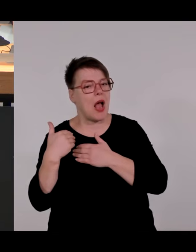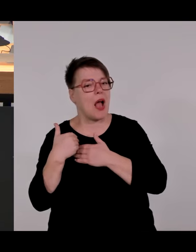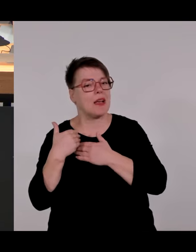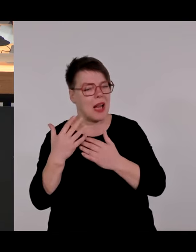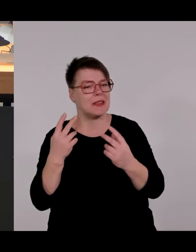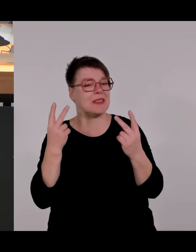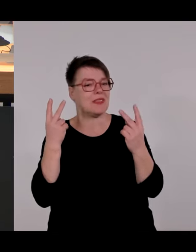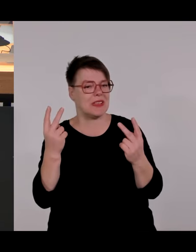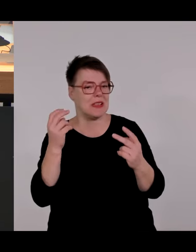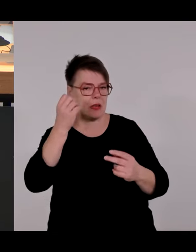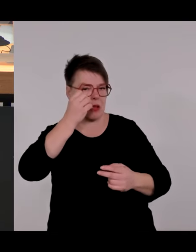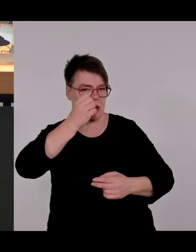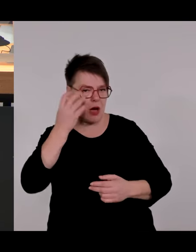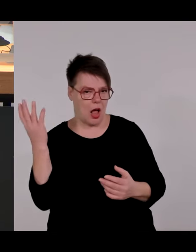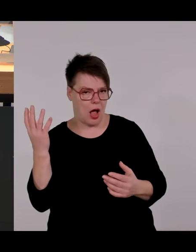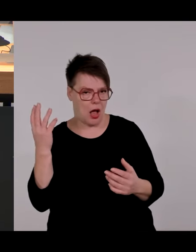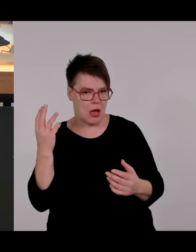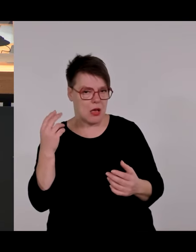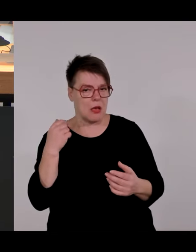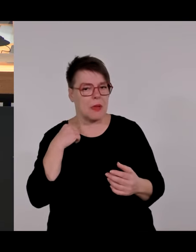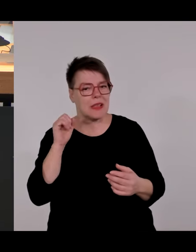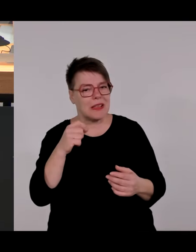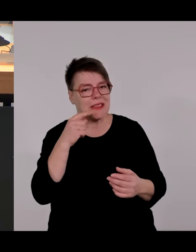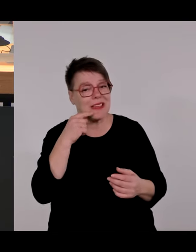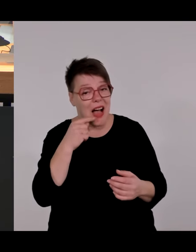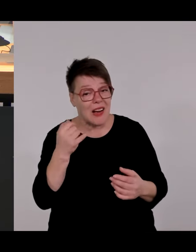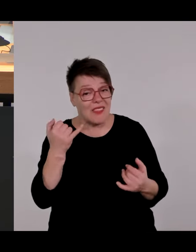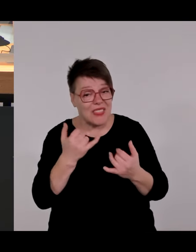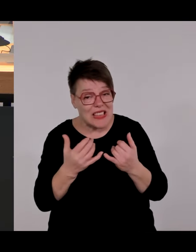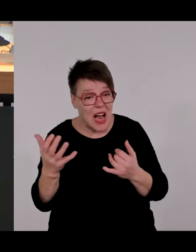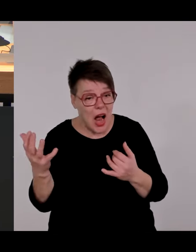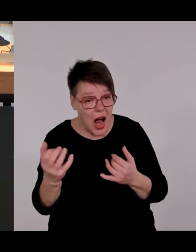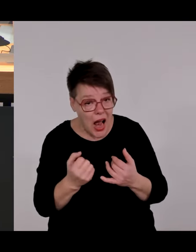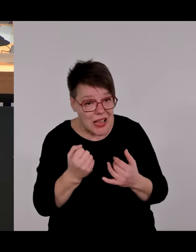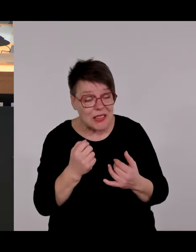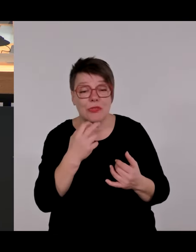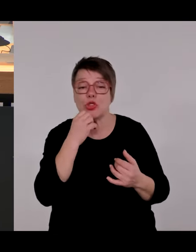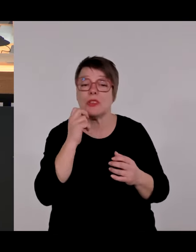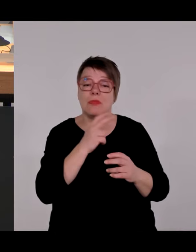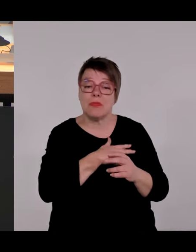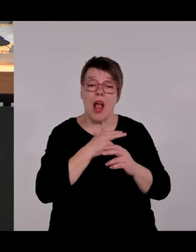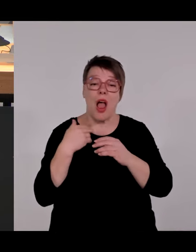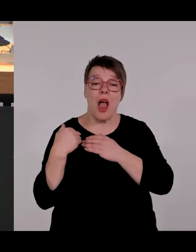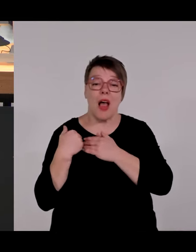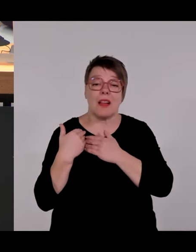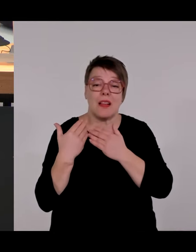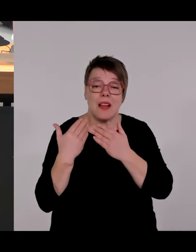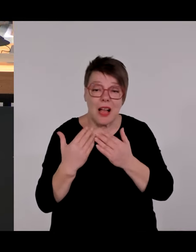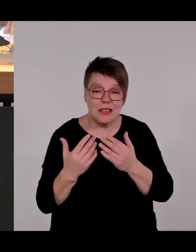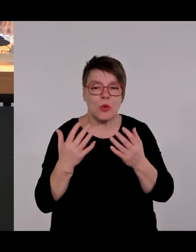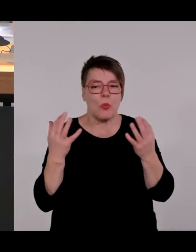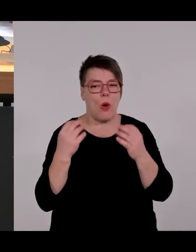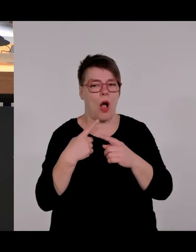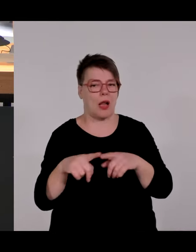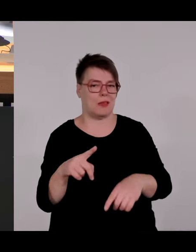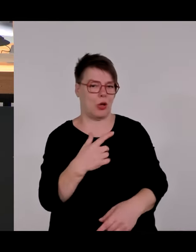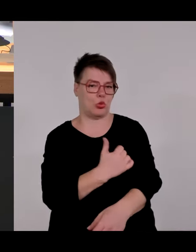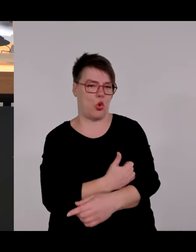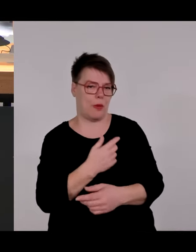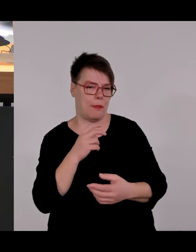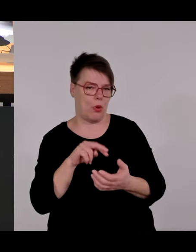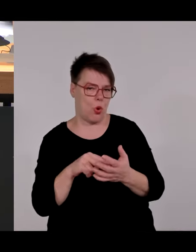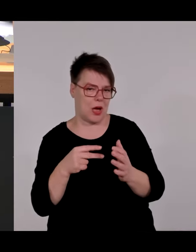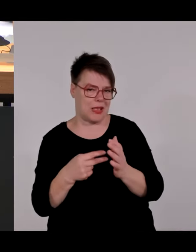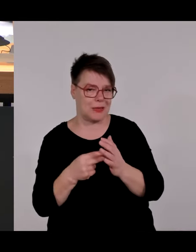eine Arbeitserlaubnis, damit sie eine Perspektive haben, nicht in den Fokus von Drogenkartellen geraten. Wenn wir wirklich entlasten wollen, dann investieren wir doch in die